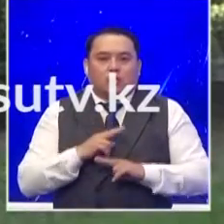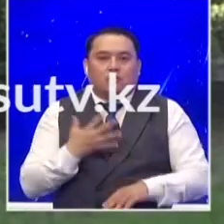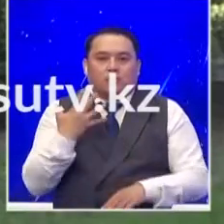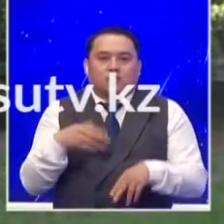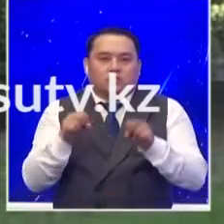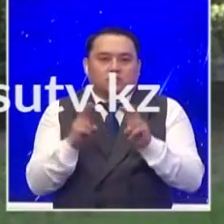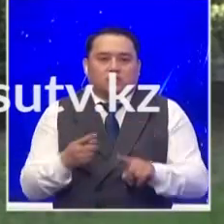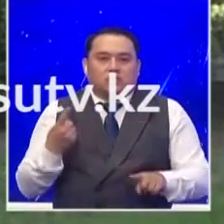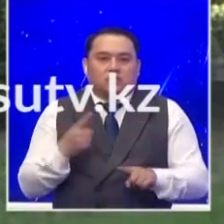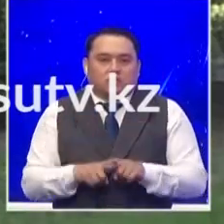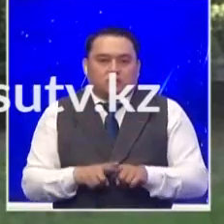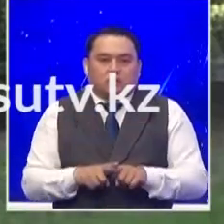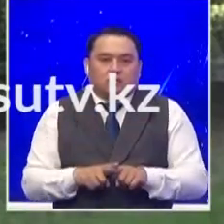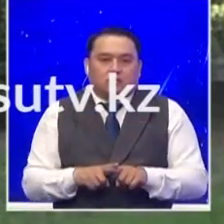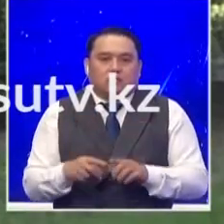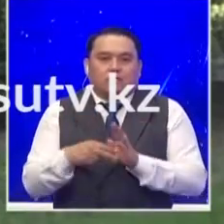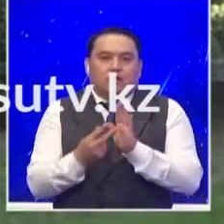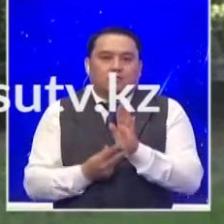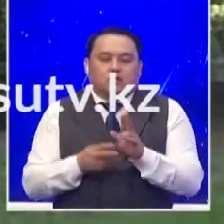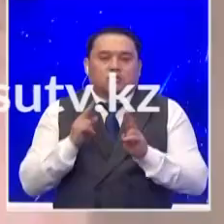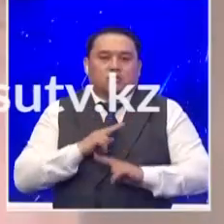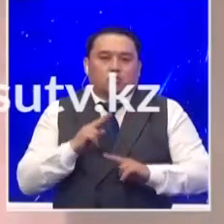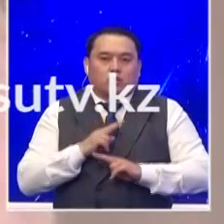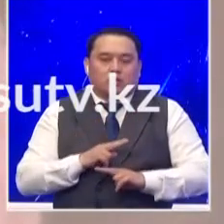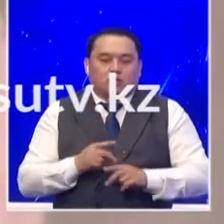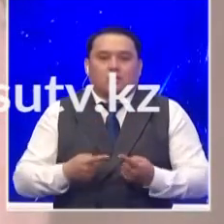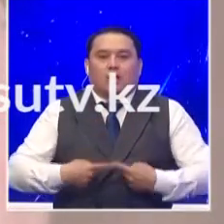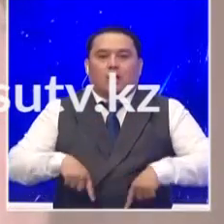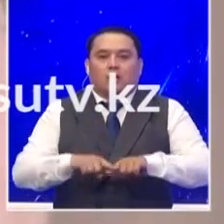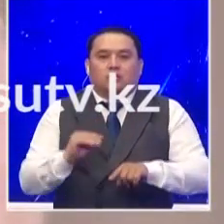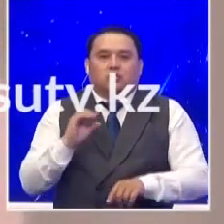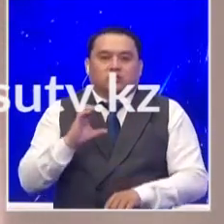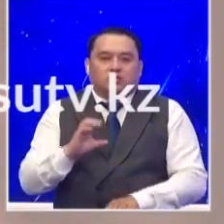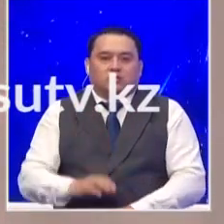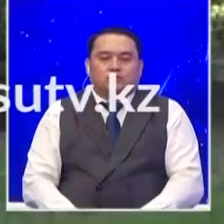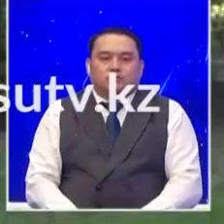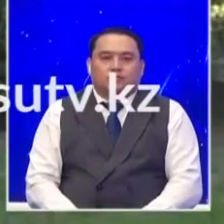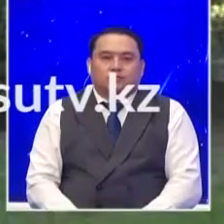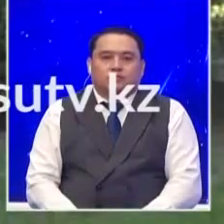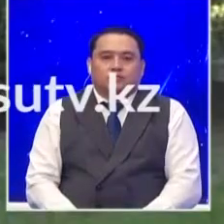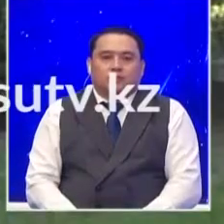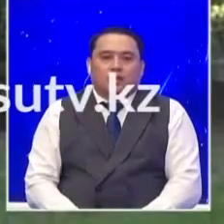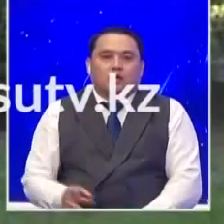единиц техники и 18 сотрудников от департамента ЧС из ближайших районов